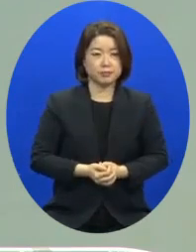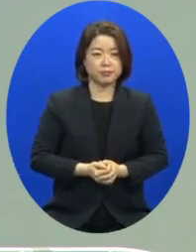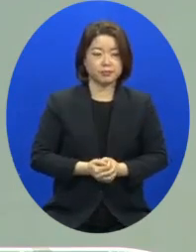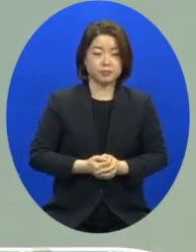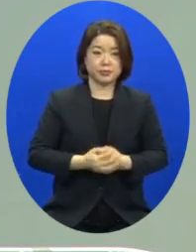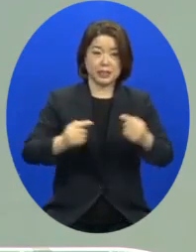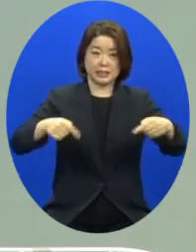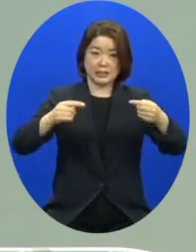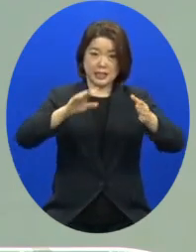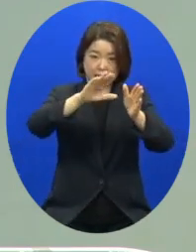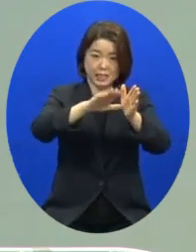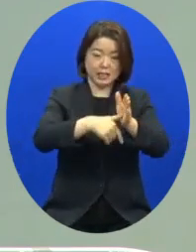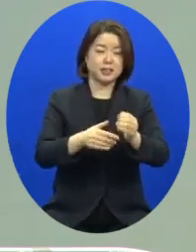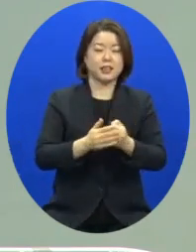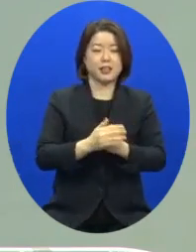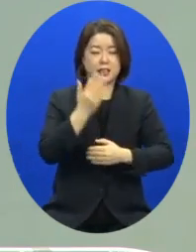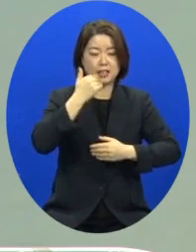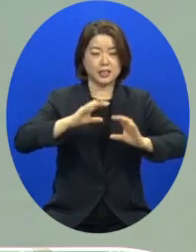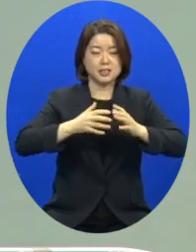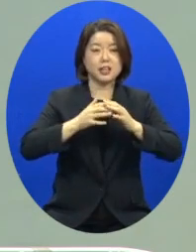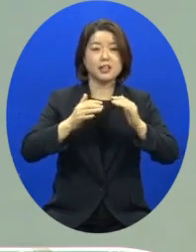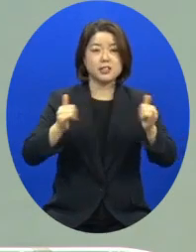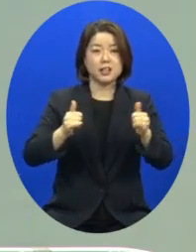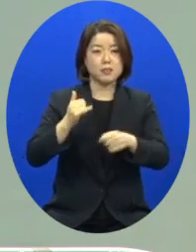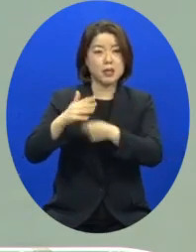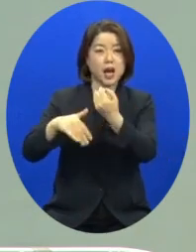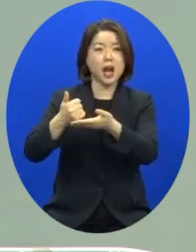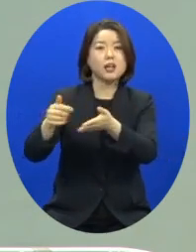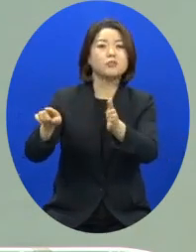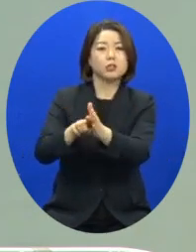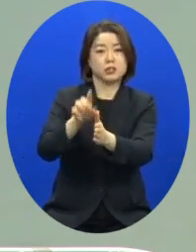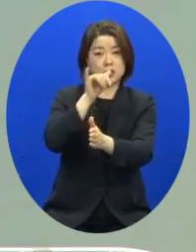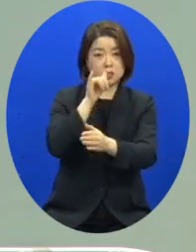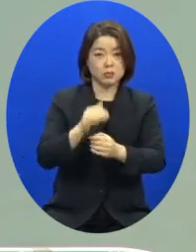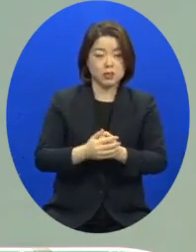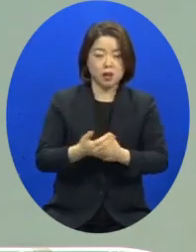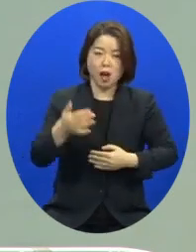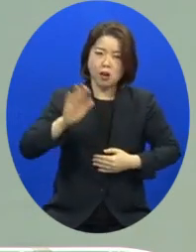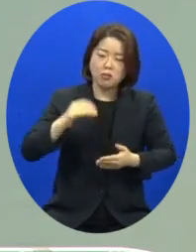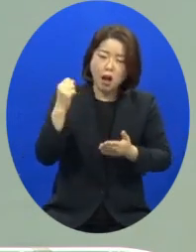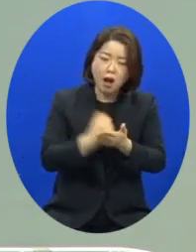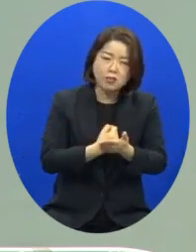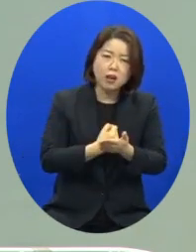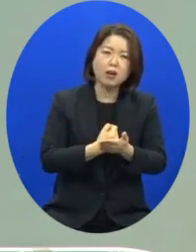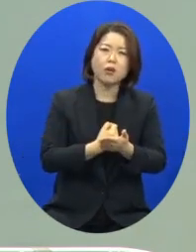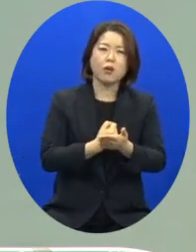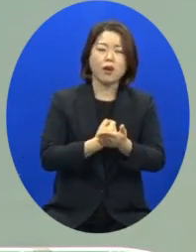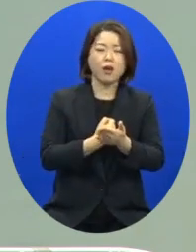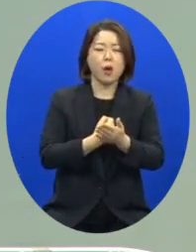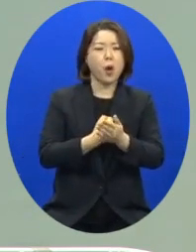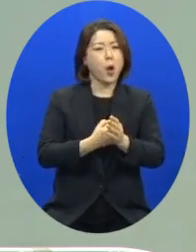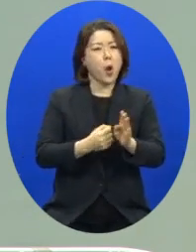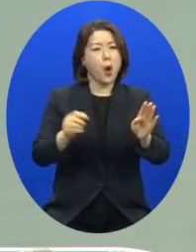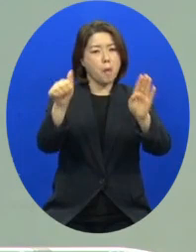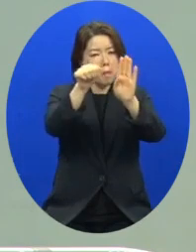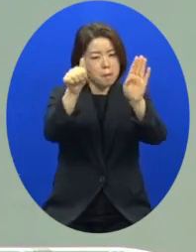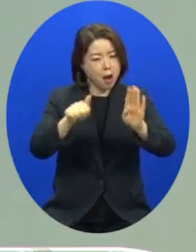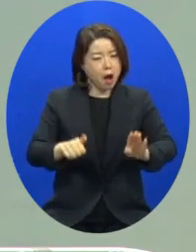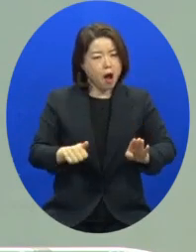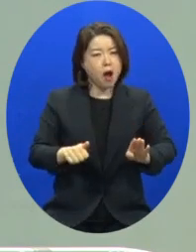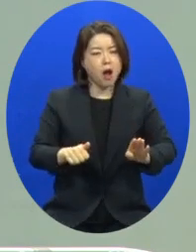엘리야 시대에 이스라엘 백성들이 하나님을 믿었어요. 그런데 안타깝게도 바알 우상도